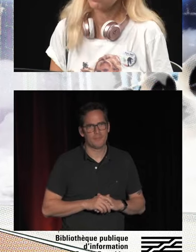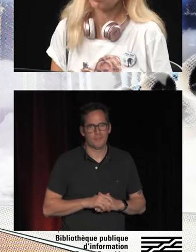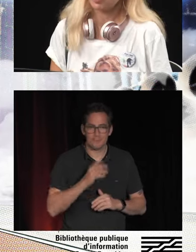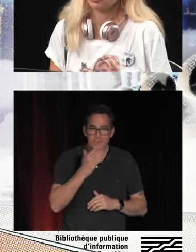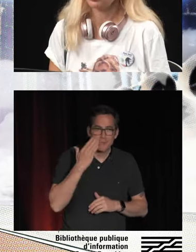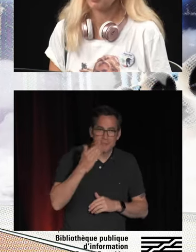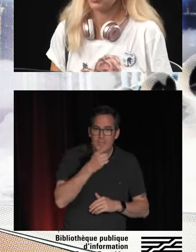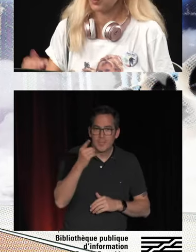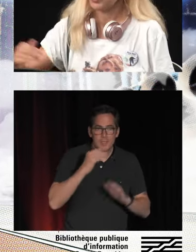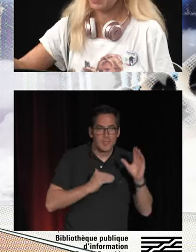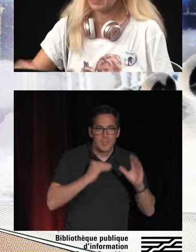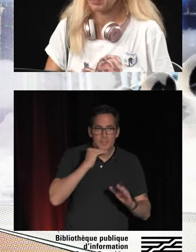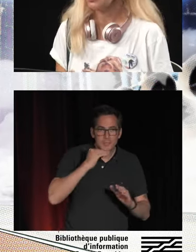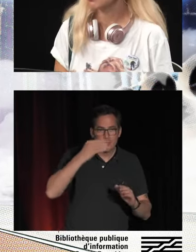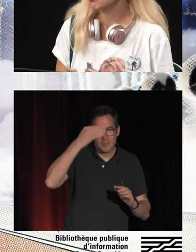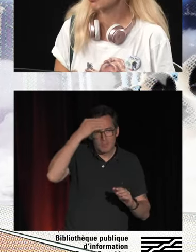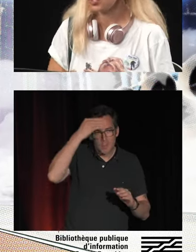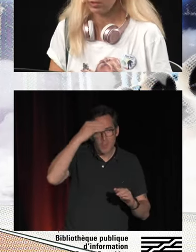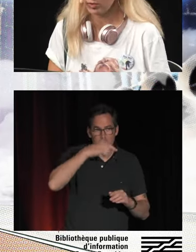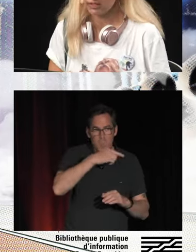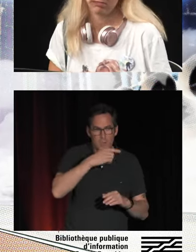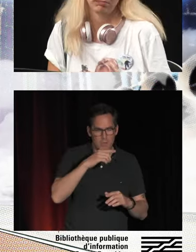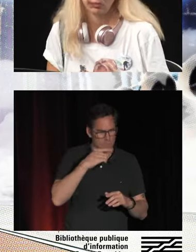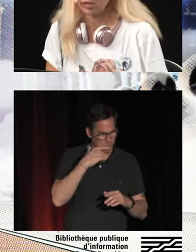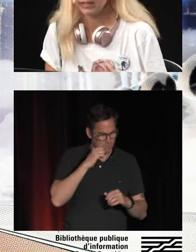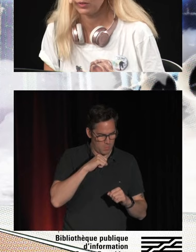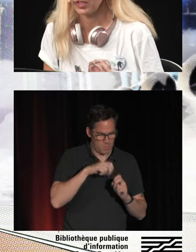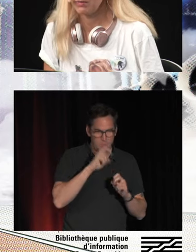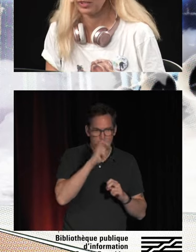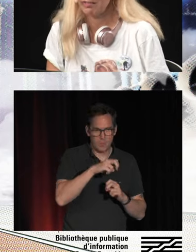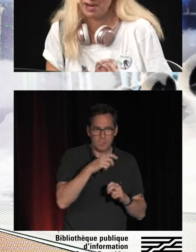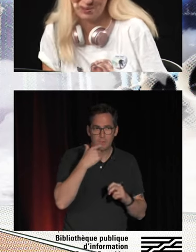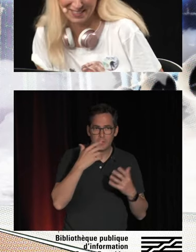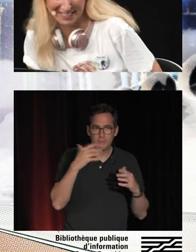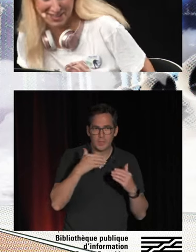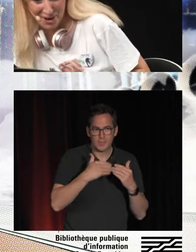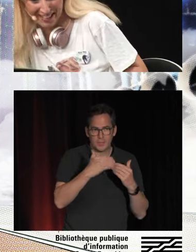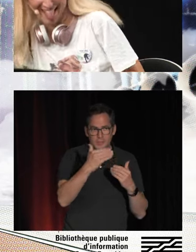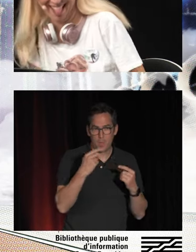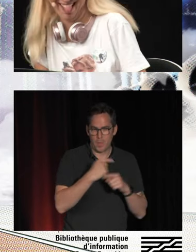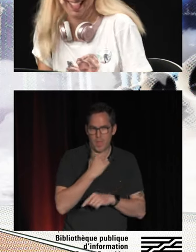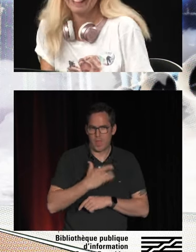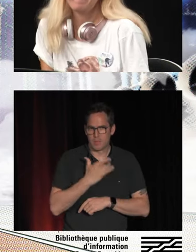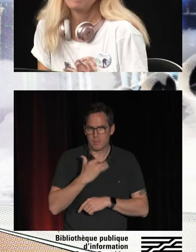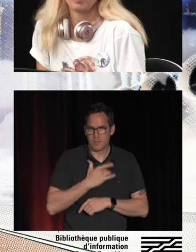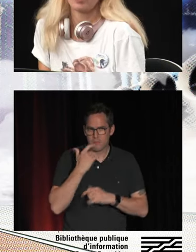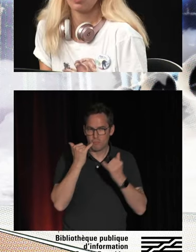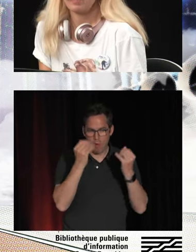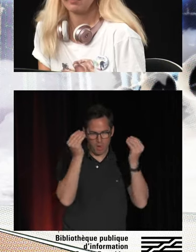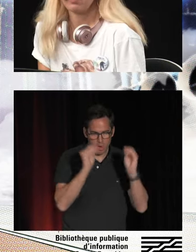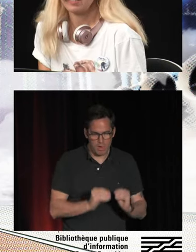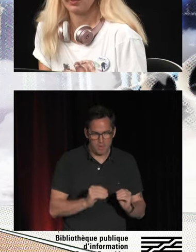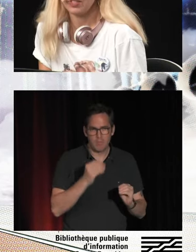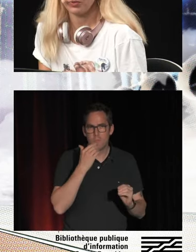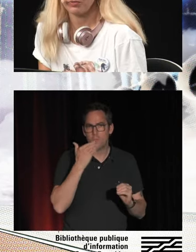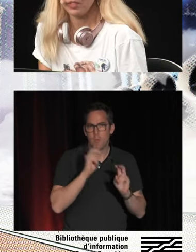Mais vraiment, si vous en pouvez plus de Dr. Mario, on peut skipper. Ah ben non, en fait, je suis déjà au niveau 15. Donc en vrai, on arrive dans les niveaux les plus intéressants. Non, sinon,